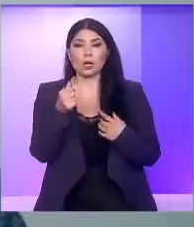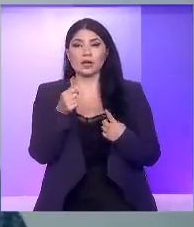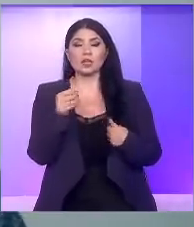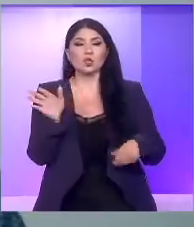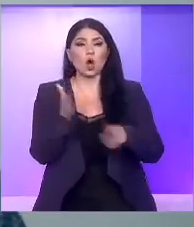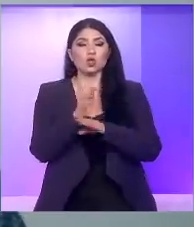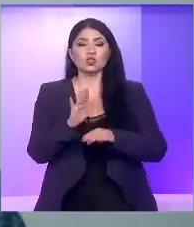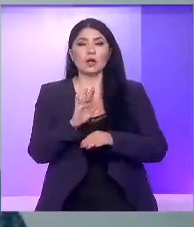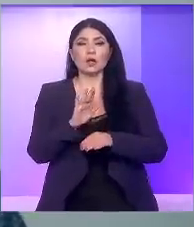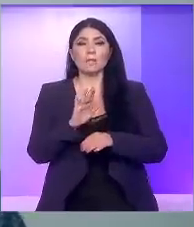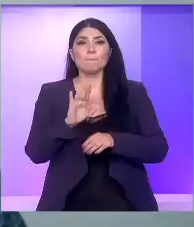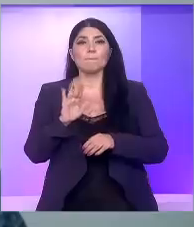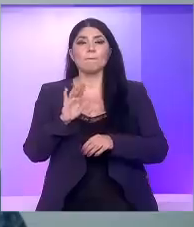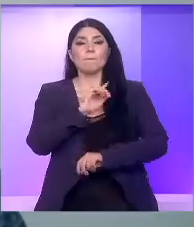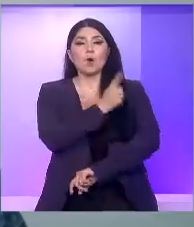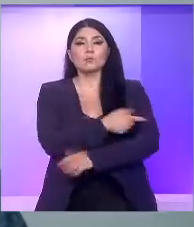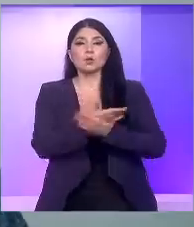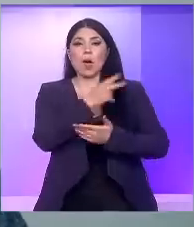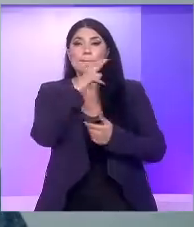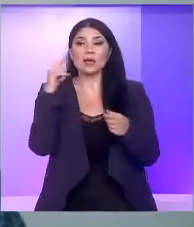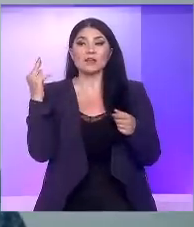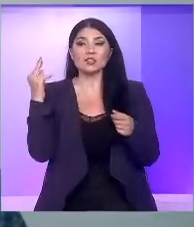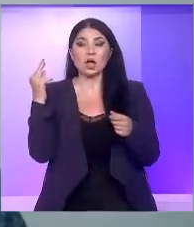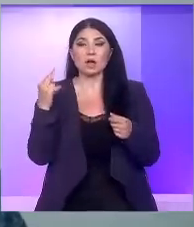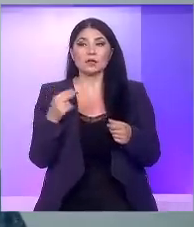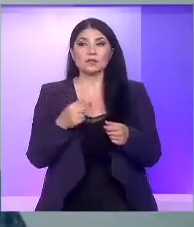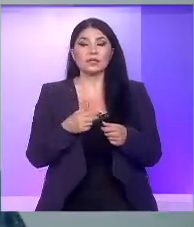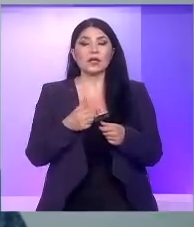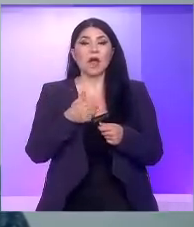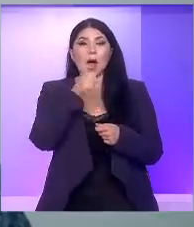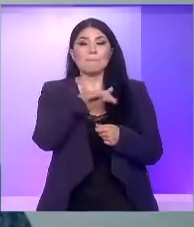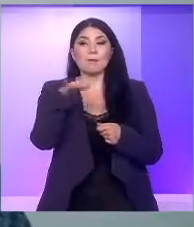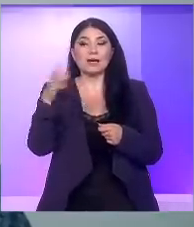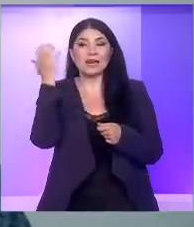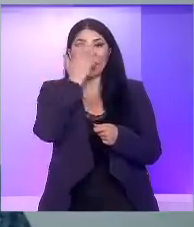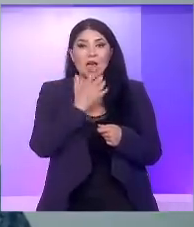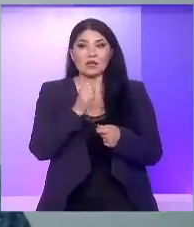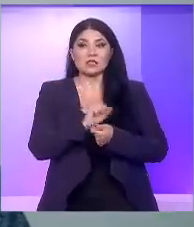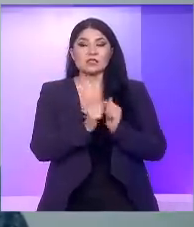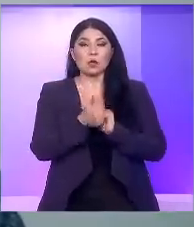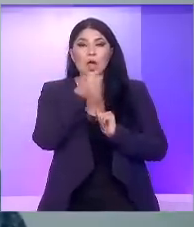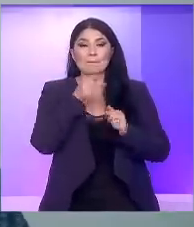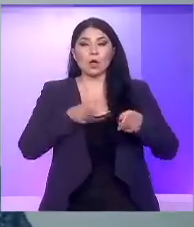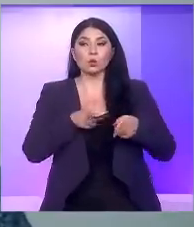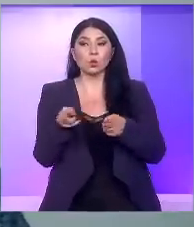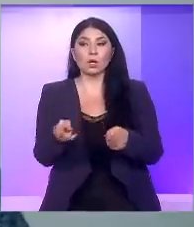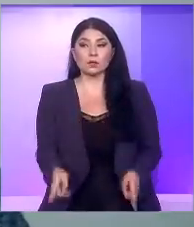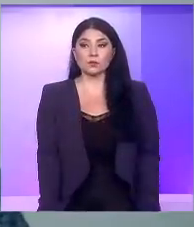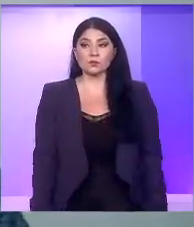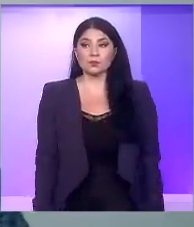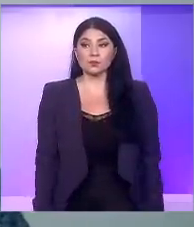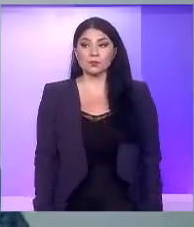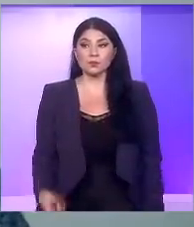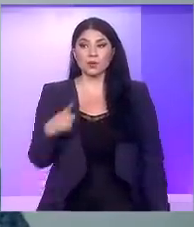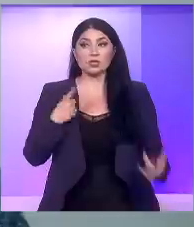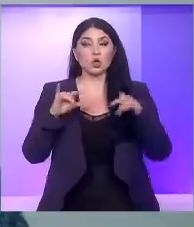de orice posibilitate de a beneficia de apa Mării Negre sau de Dunăre. Este o